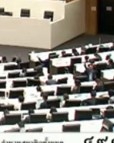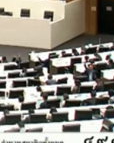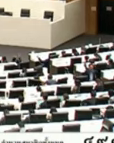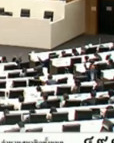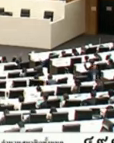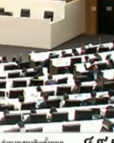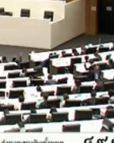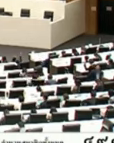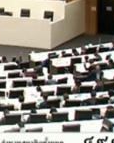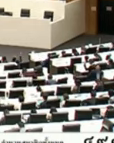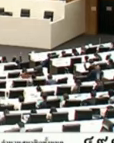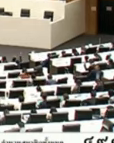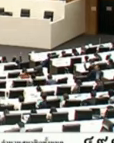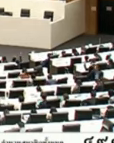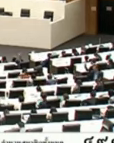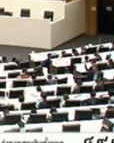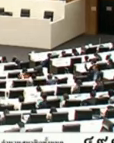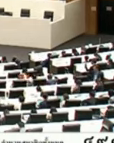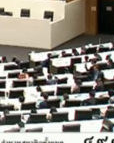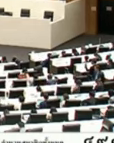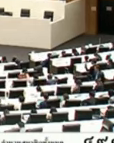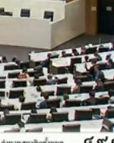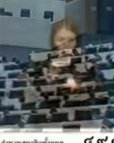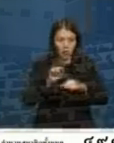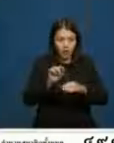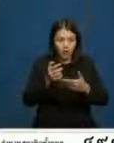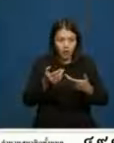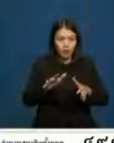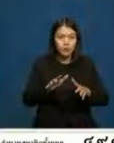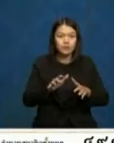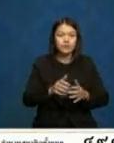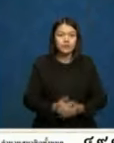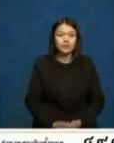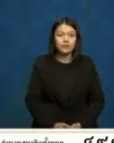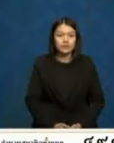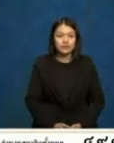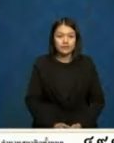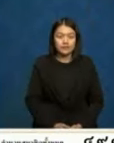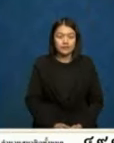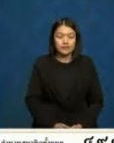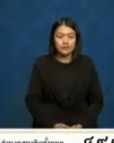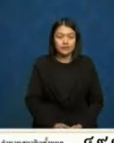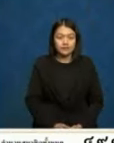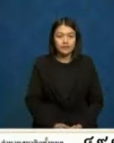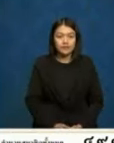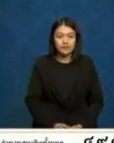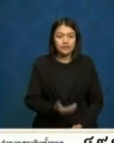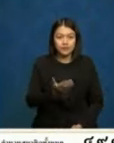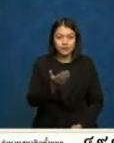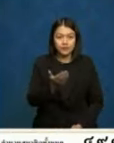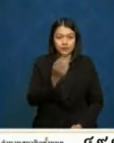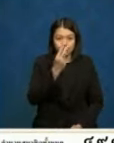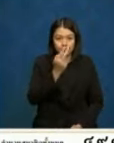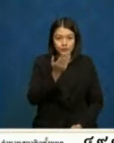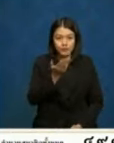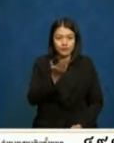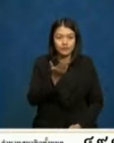ลงมติทุกท่านแล้วนะครับครับลงมติทุกท่านแล้วก็แสดงผลนะครับ